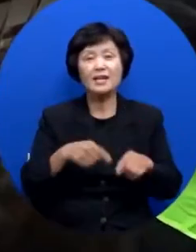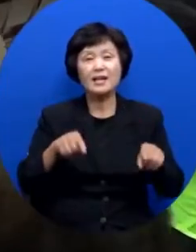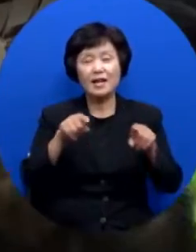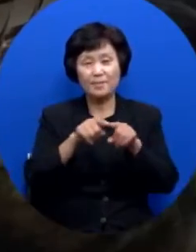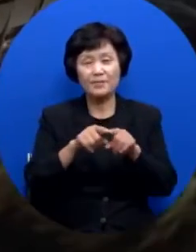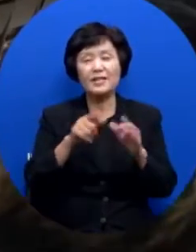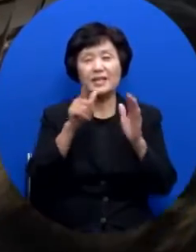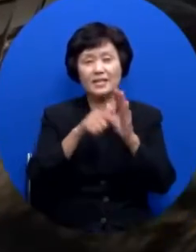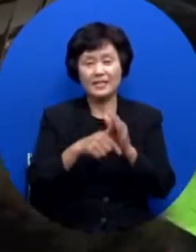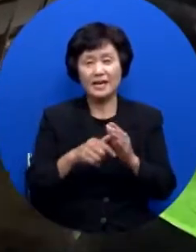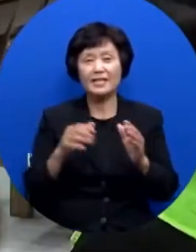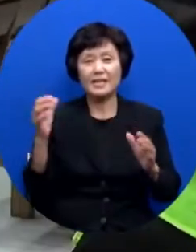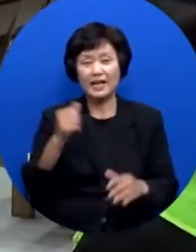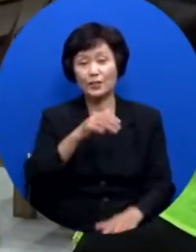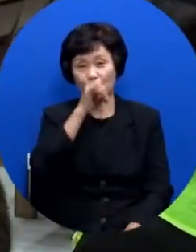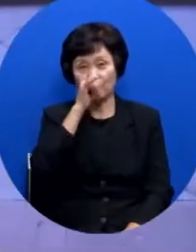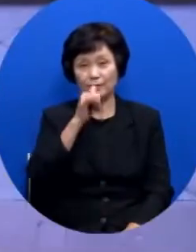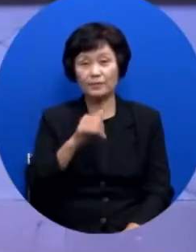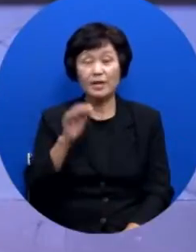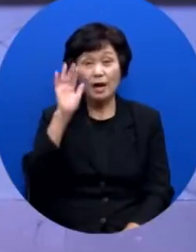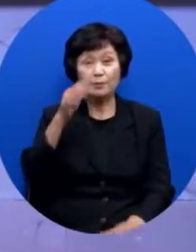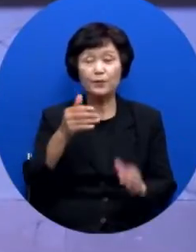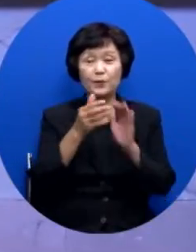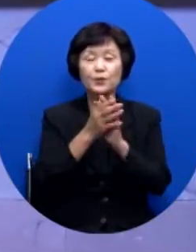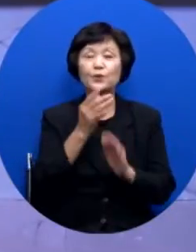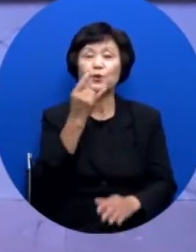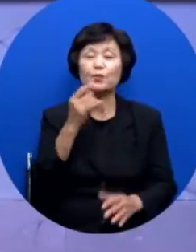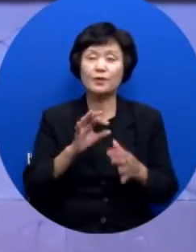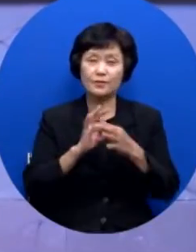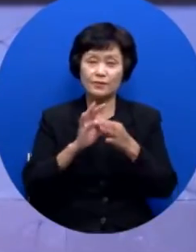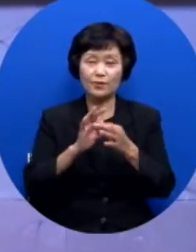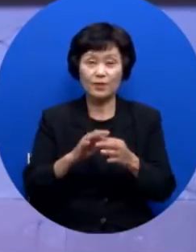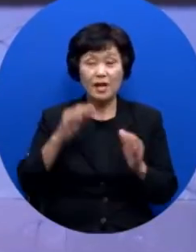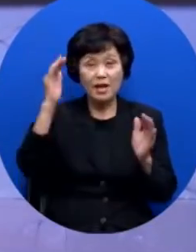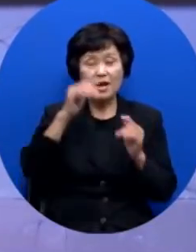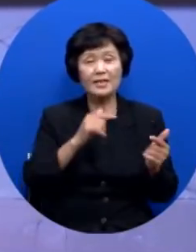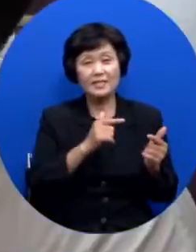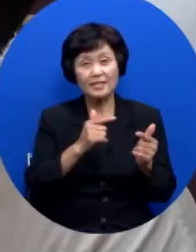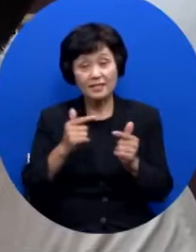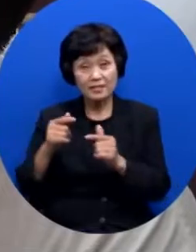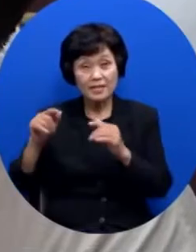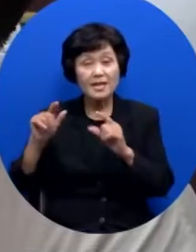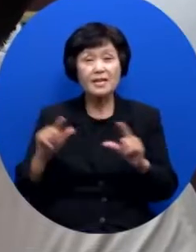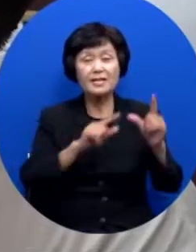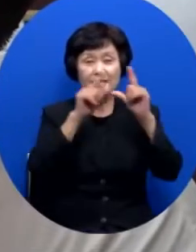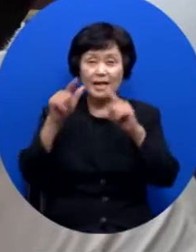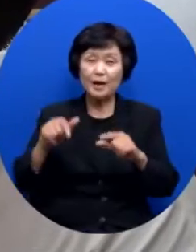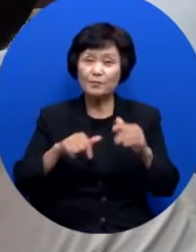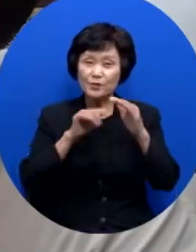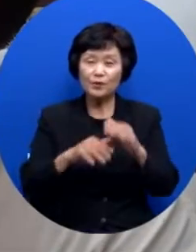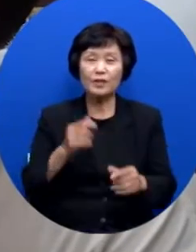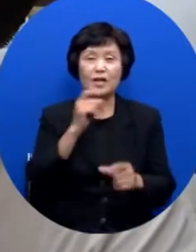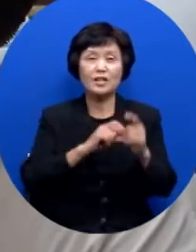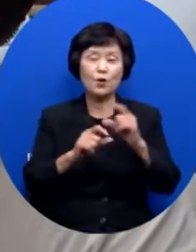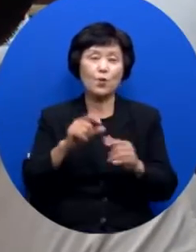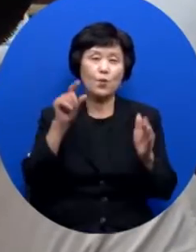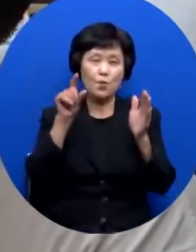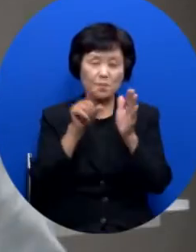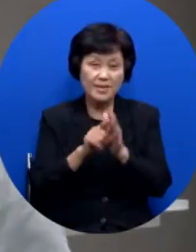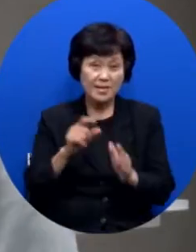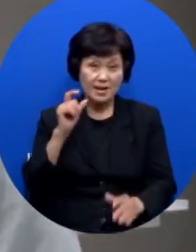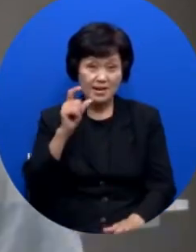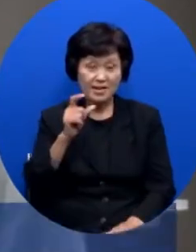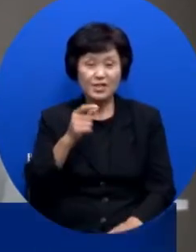코스타 준비위원회는 앞으로 기도회를 통해 유학생들이 삶 가운데 더욱 굳건한 믿음으로 나아오길 바랍니다.